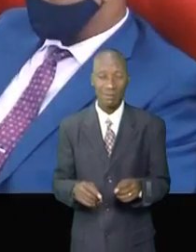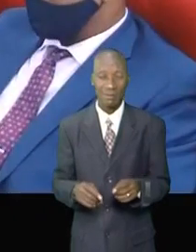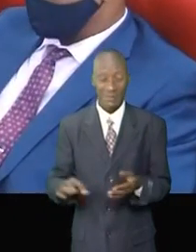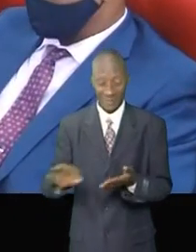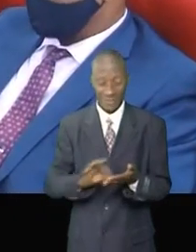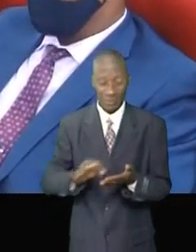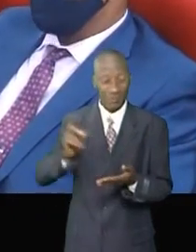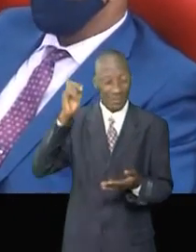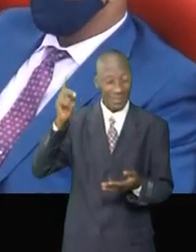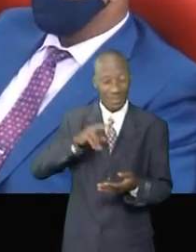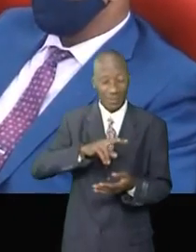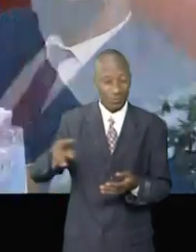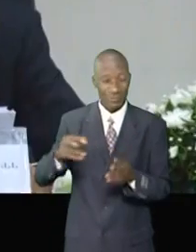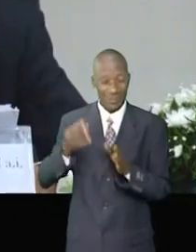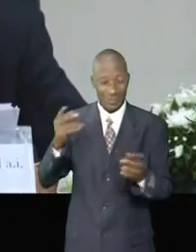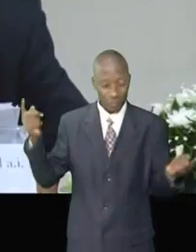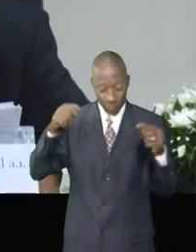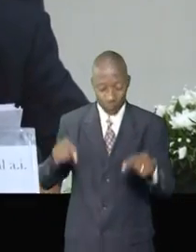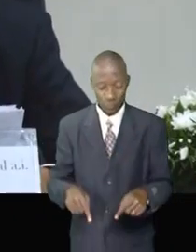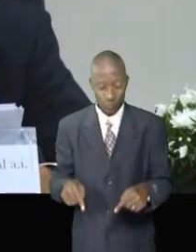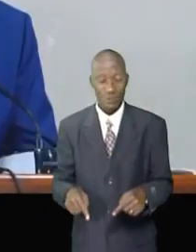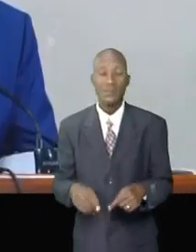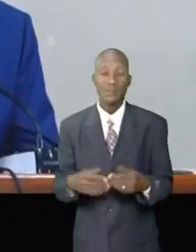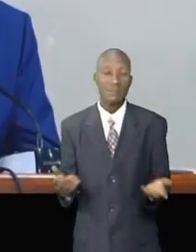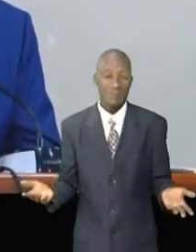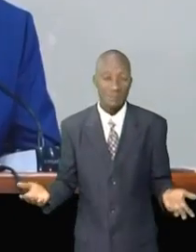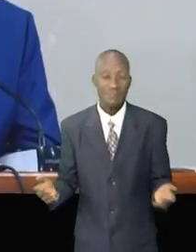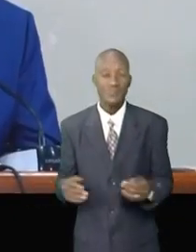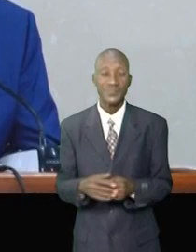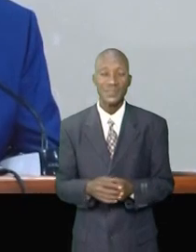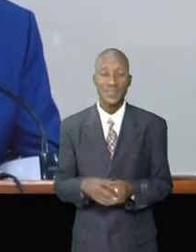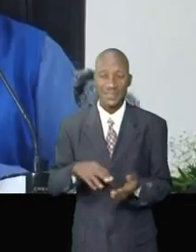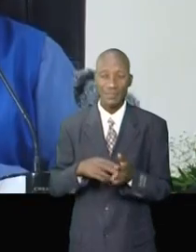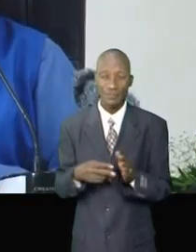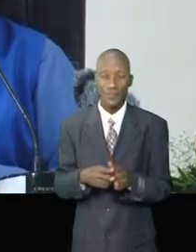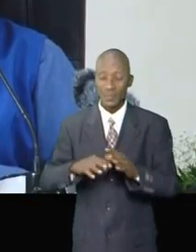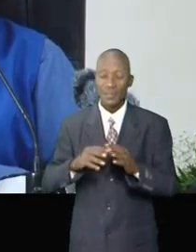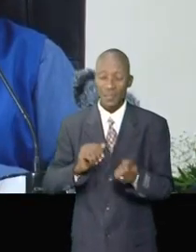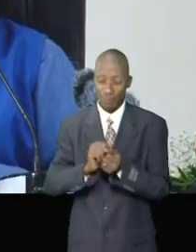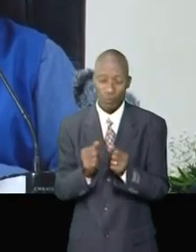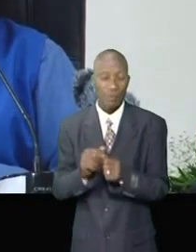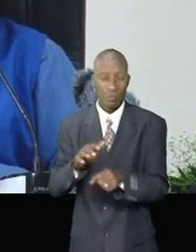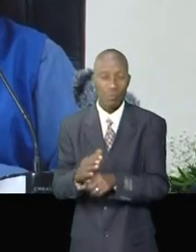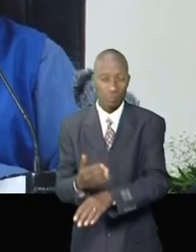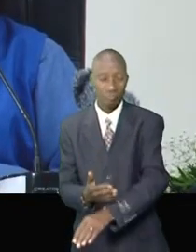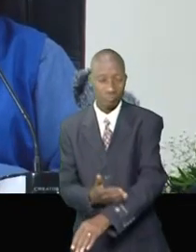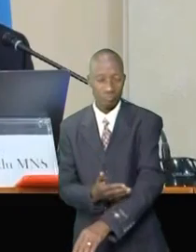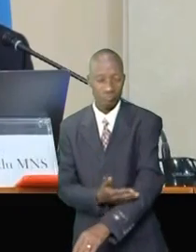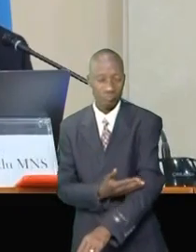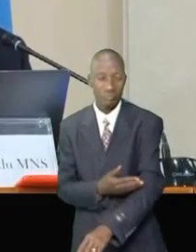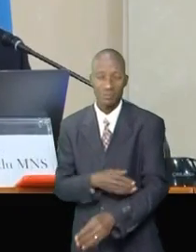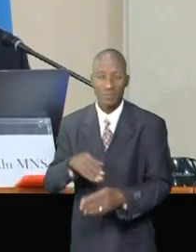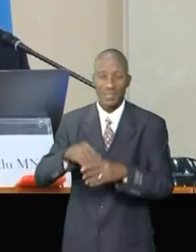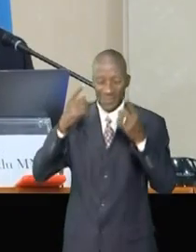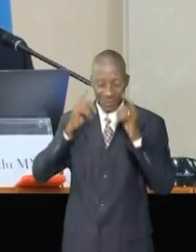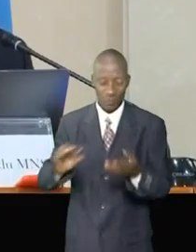cette célébration sont allées dans le sens de reconnaître que des progrès significatifs ont été accomplis dans la mise en œuvre de la COCAD d'Addis Abeba. Sans la